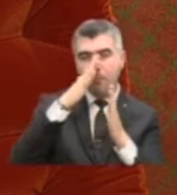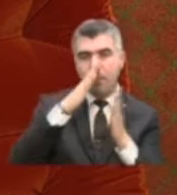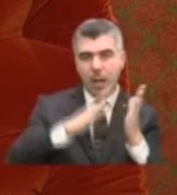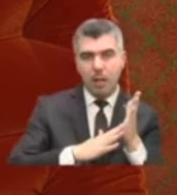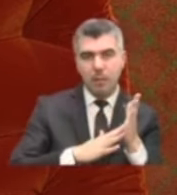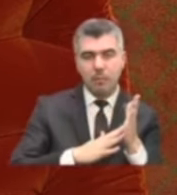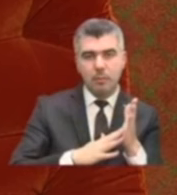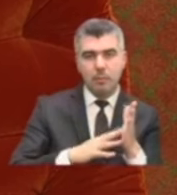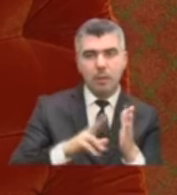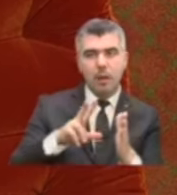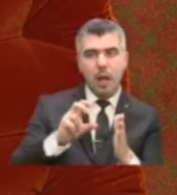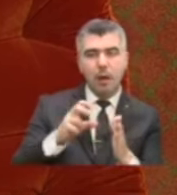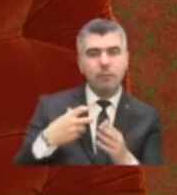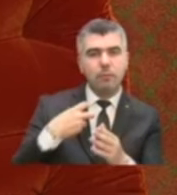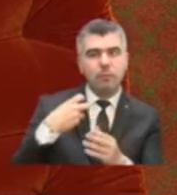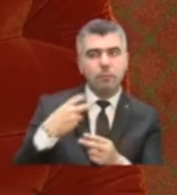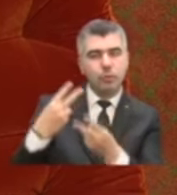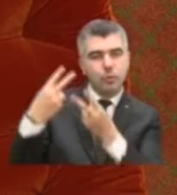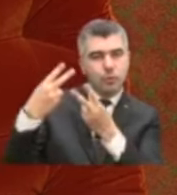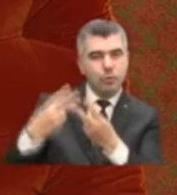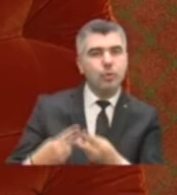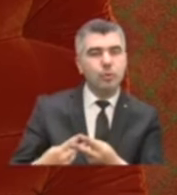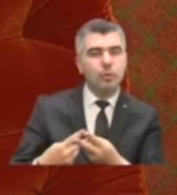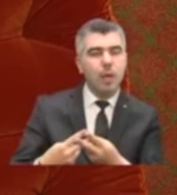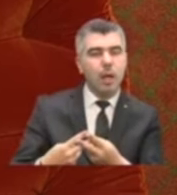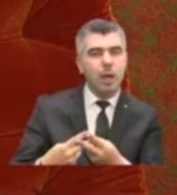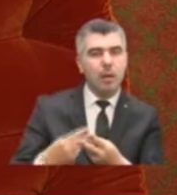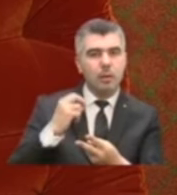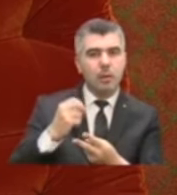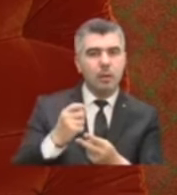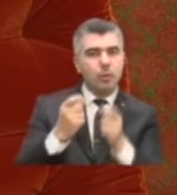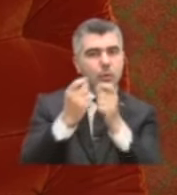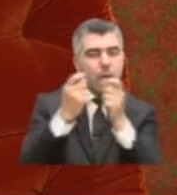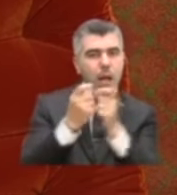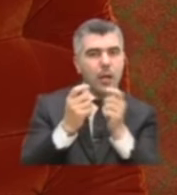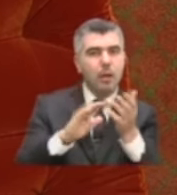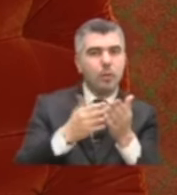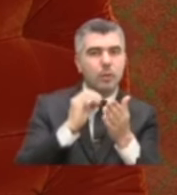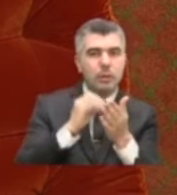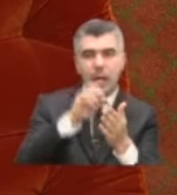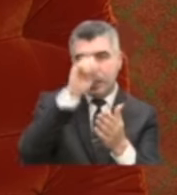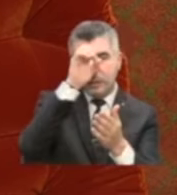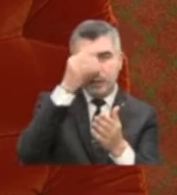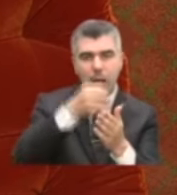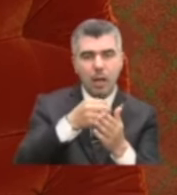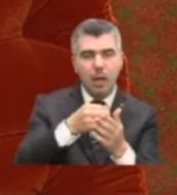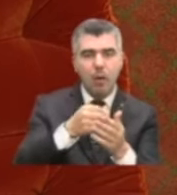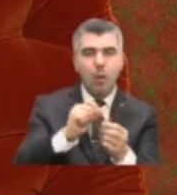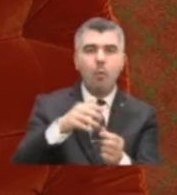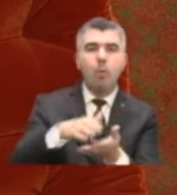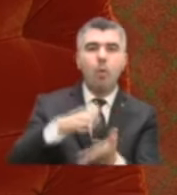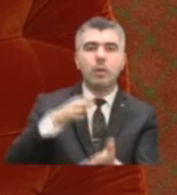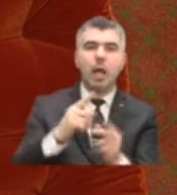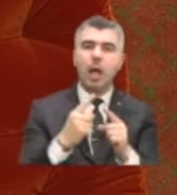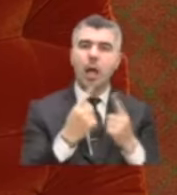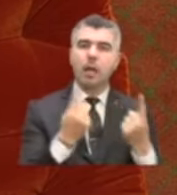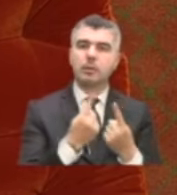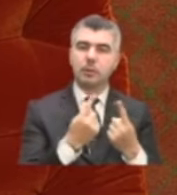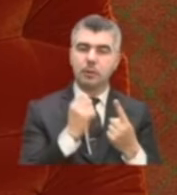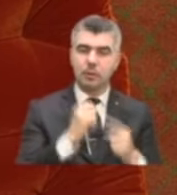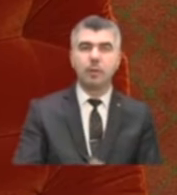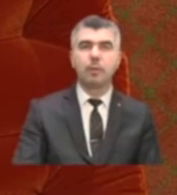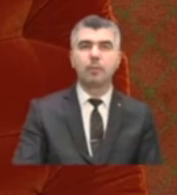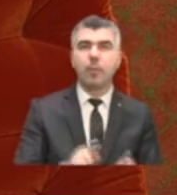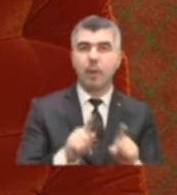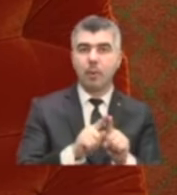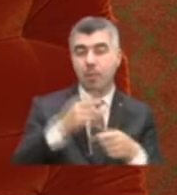الثقه ديال المستثمرين الخواص الاجانب والمغاربه في الطاقه المغربيه وفي الغاز الطبيعي المغربي، وايضا كيتحول المغرب